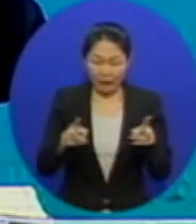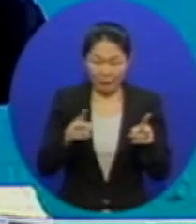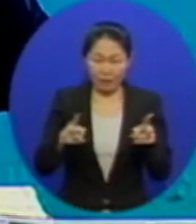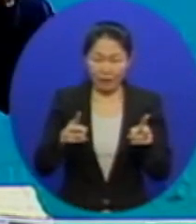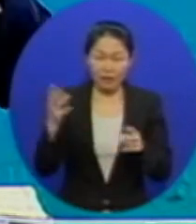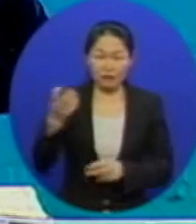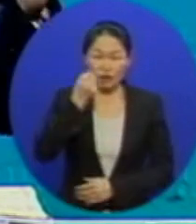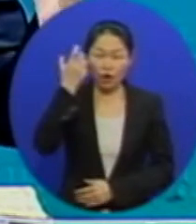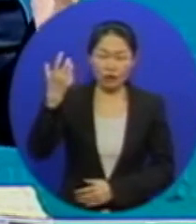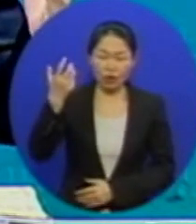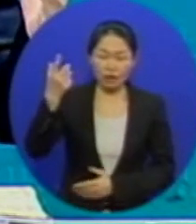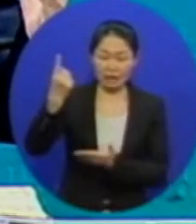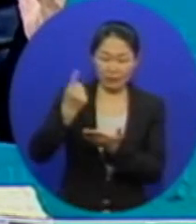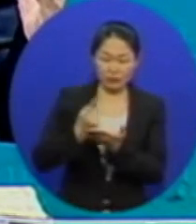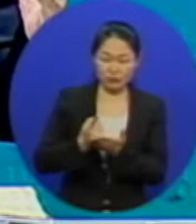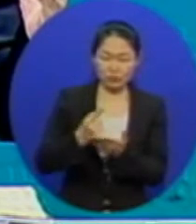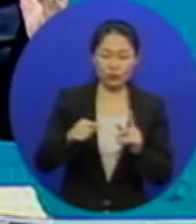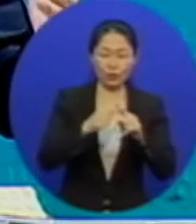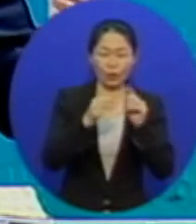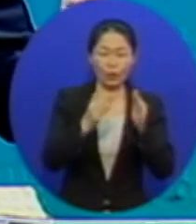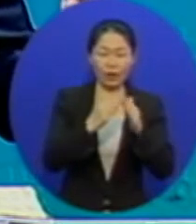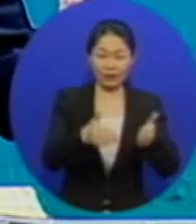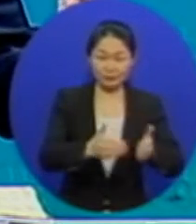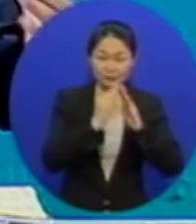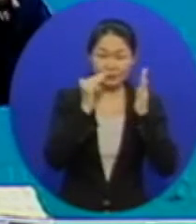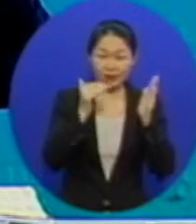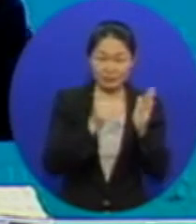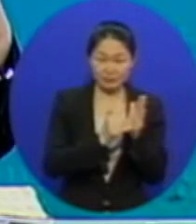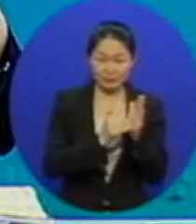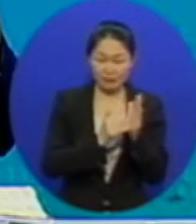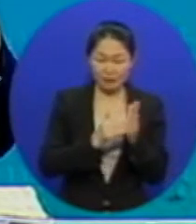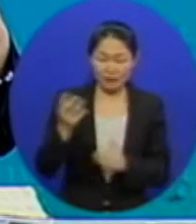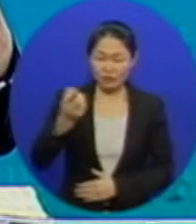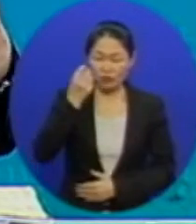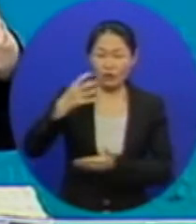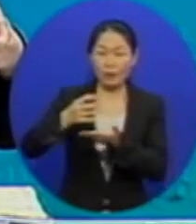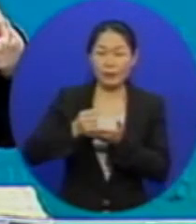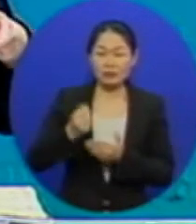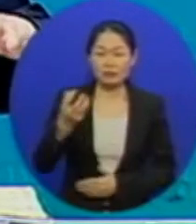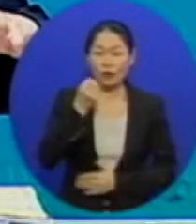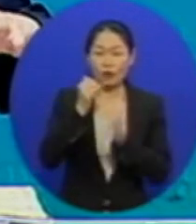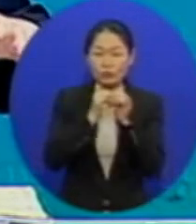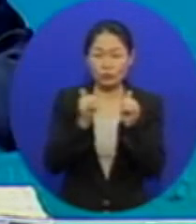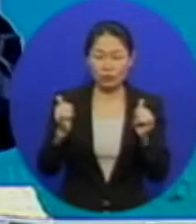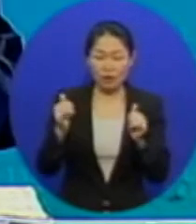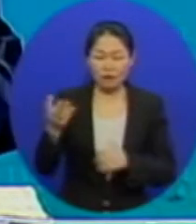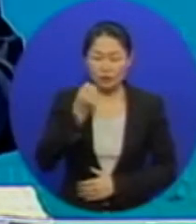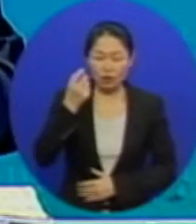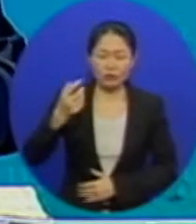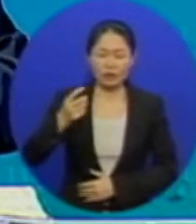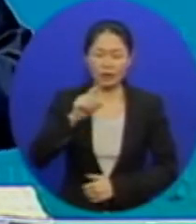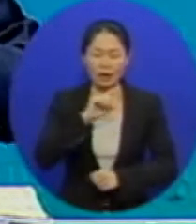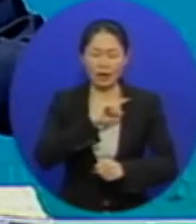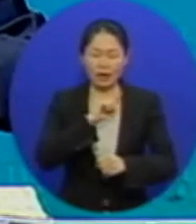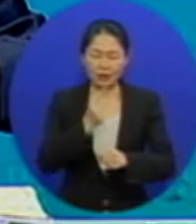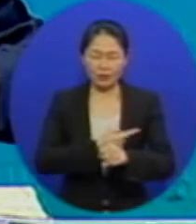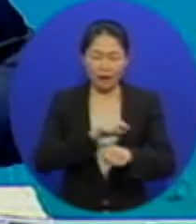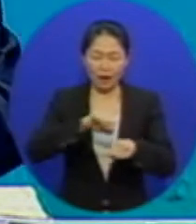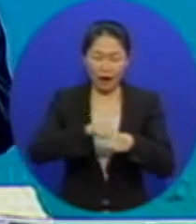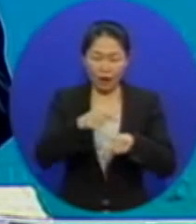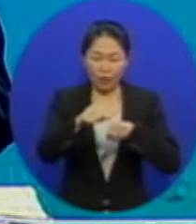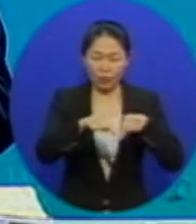그리고 교회가 생겼습니다 성령 받은 성도들이 성령의 강권 하심으로